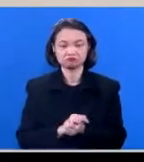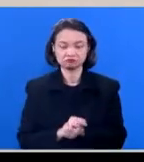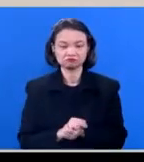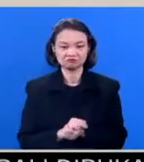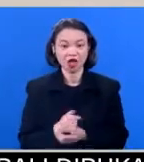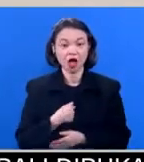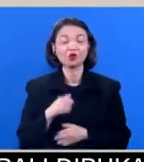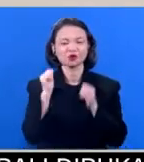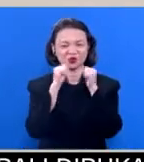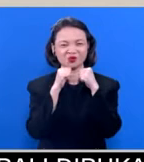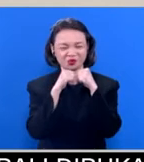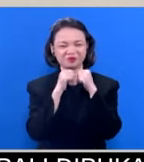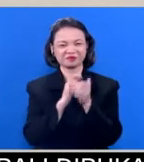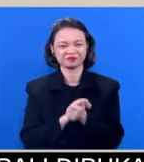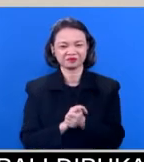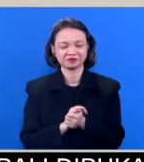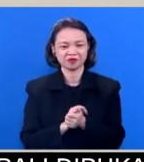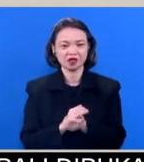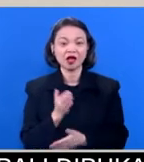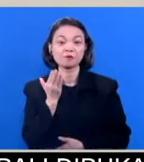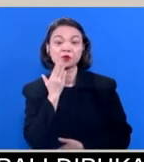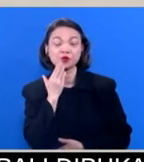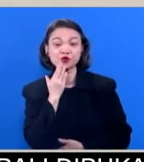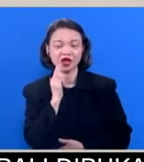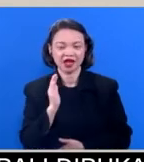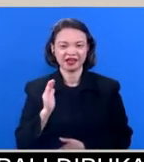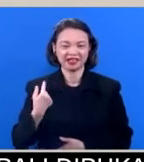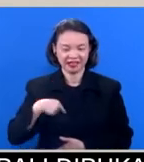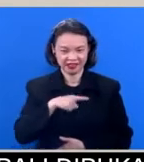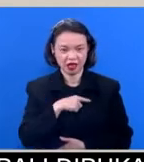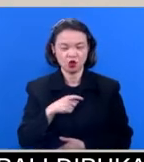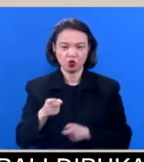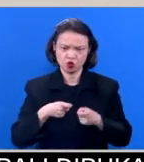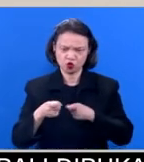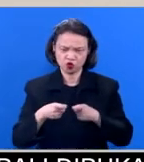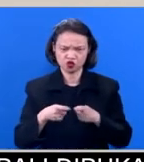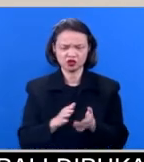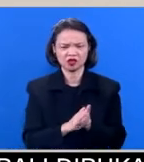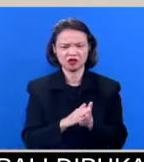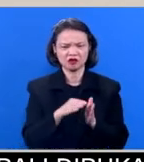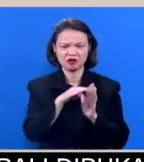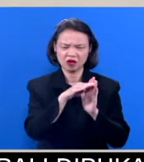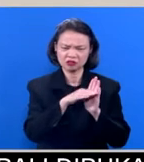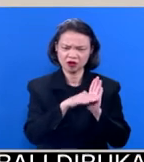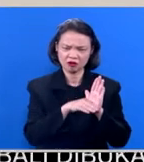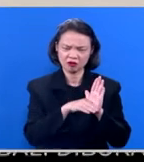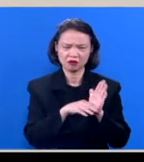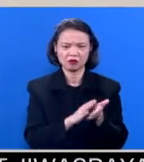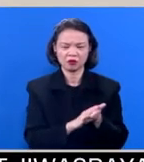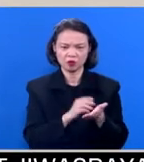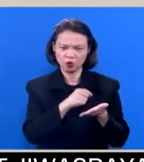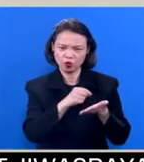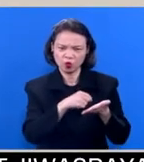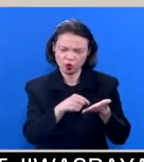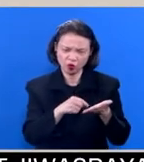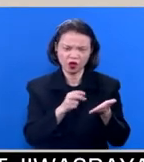Aku sih setuju ya Mbak, soalnya kan juga memudahkan kita kalau mengurus data tuh suka karena memasukkan nomor NPWP, jadi kalau pakai